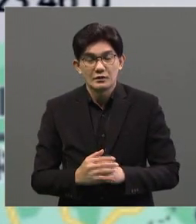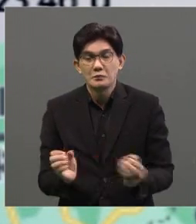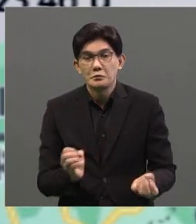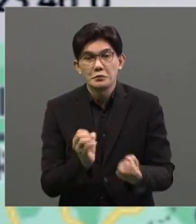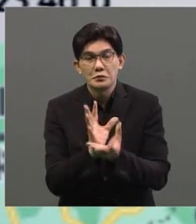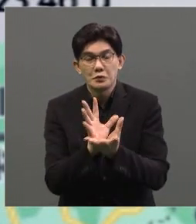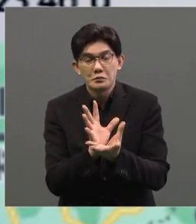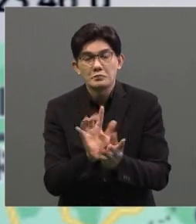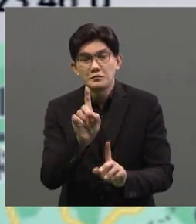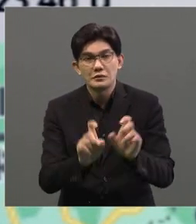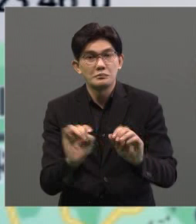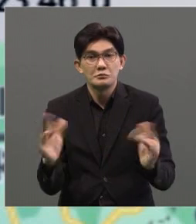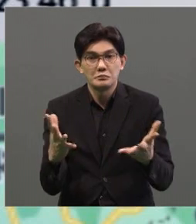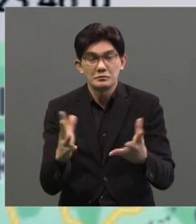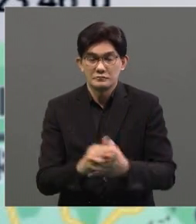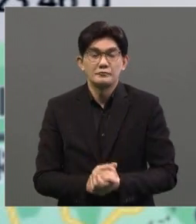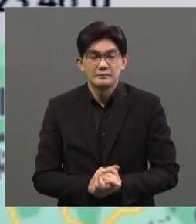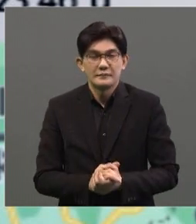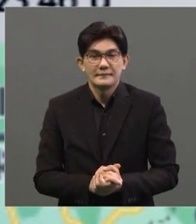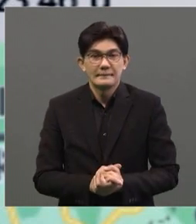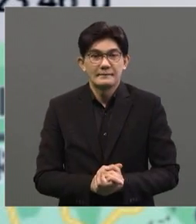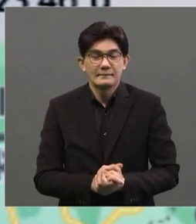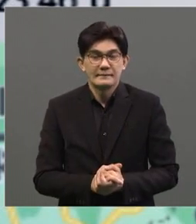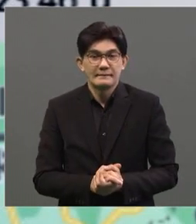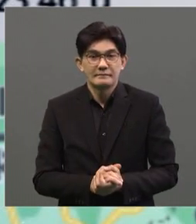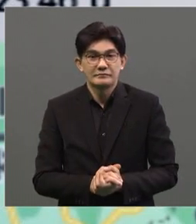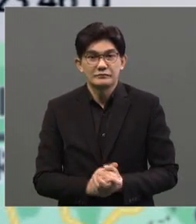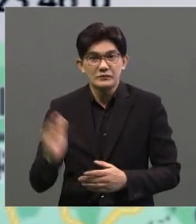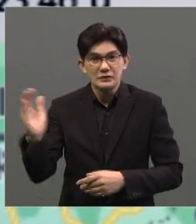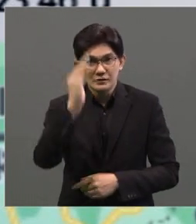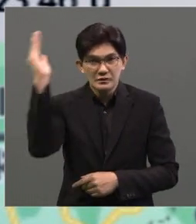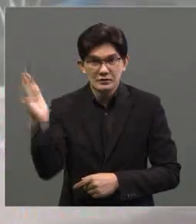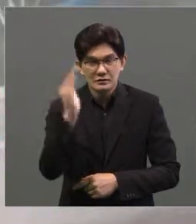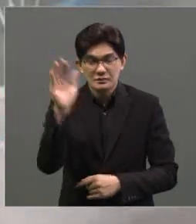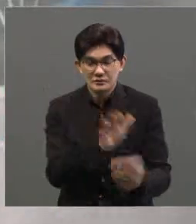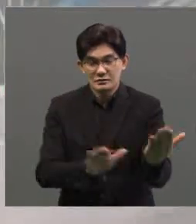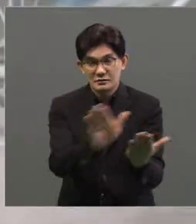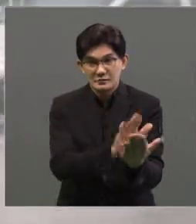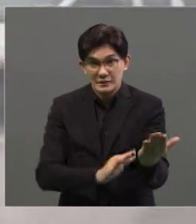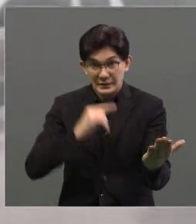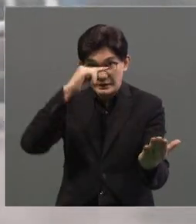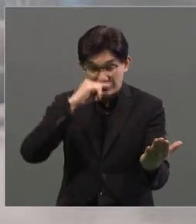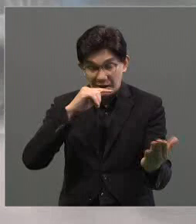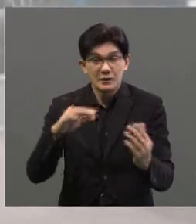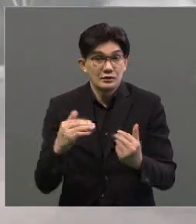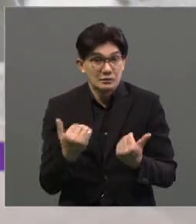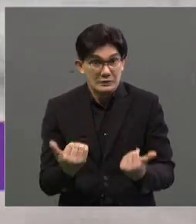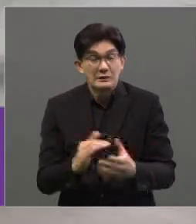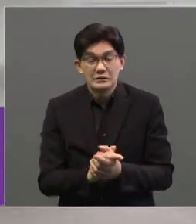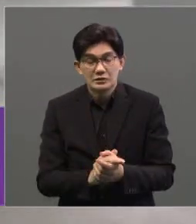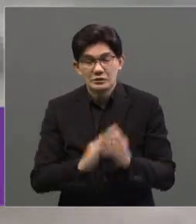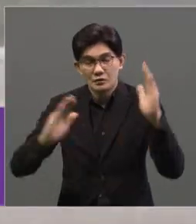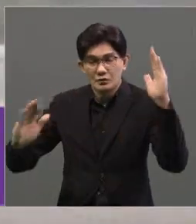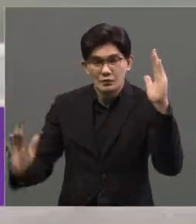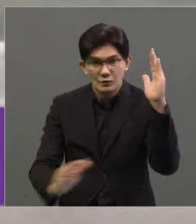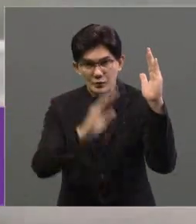ความเสียหายจากแผ่นดินไหวครั้งนี้แต่อย่างใดนะครับ ส่วนสภาพอากาศบ้านเราค่ะช่วงนี้มรสุมตะวันตกเฉียงใต้